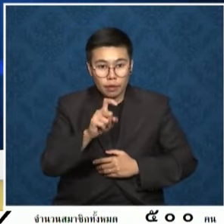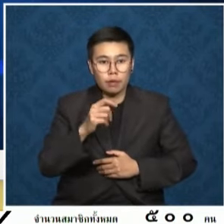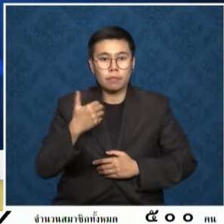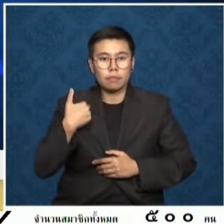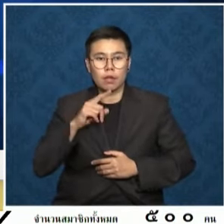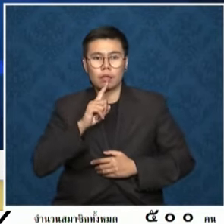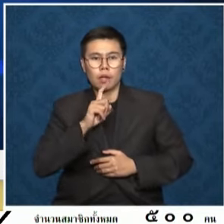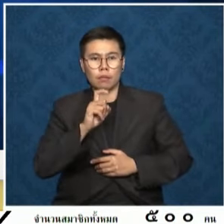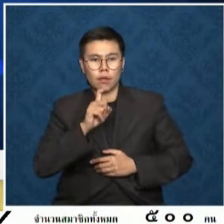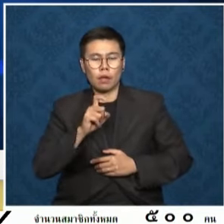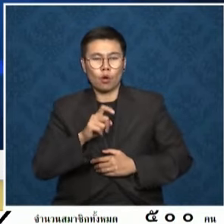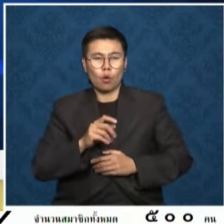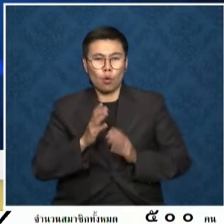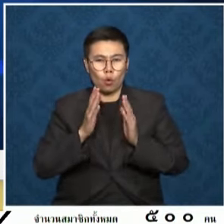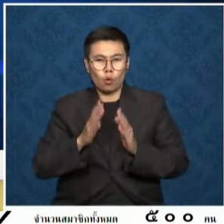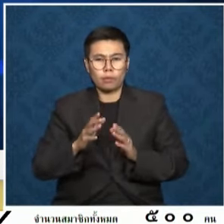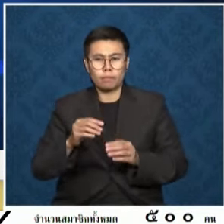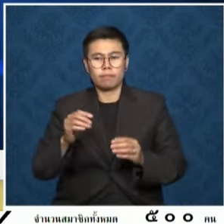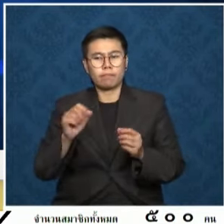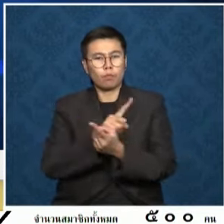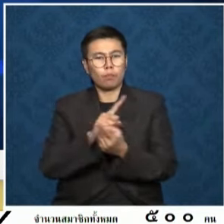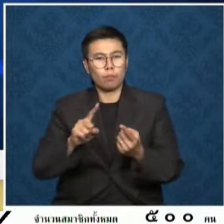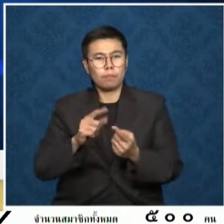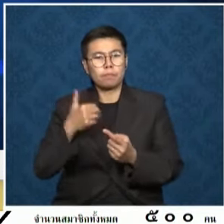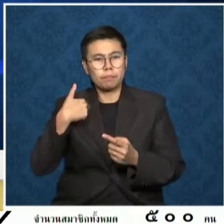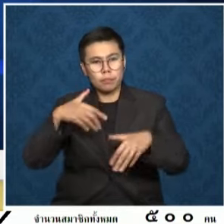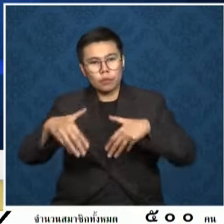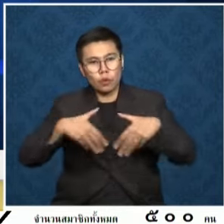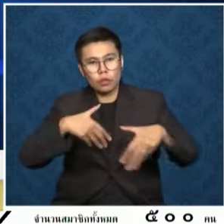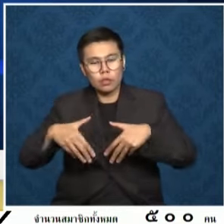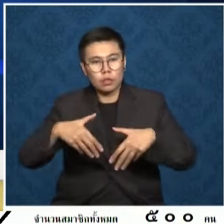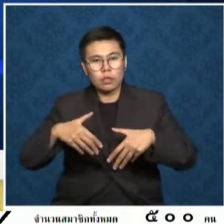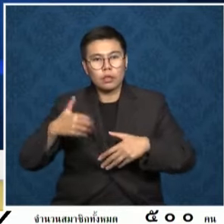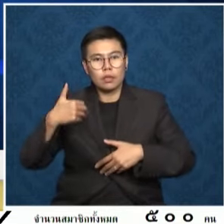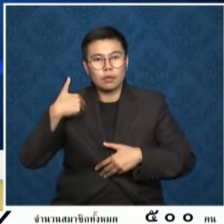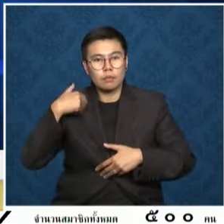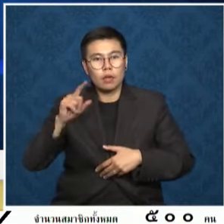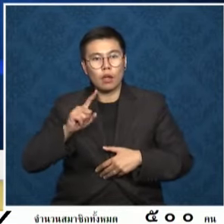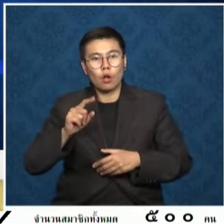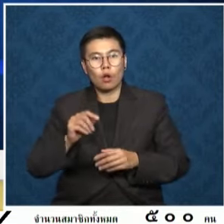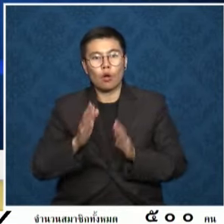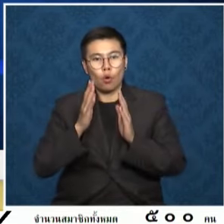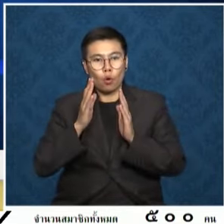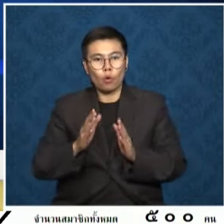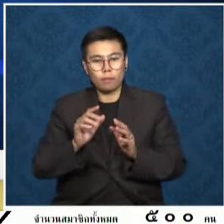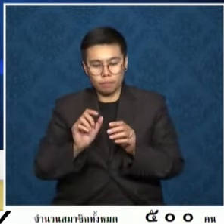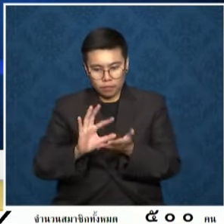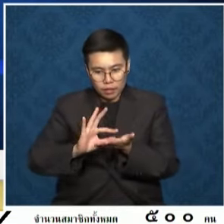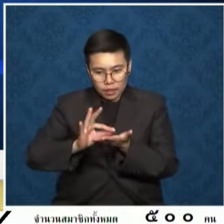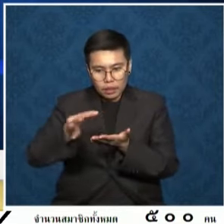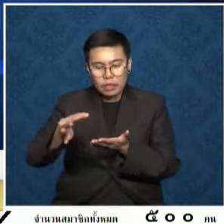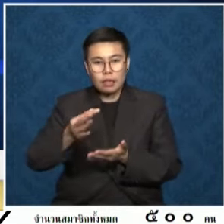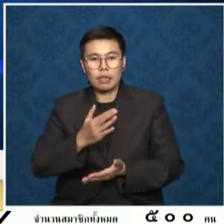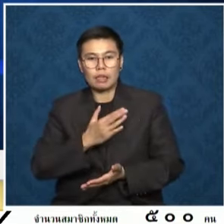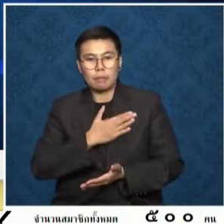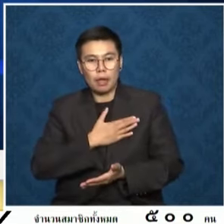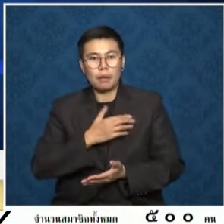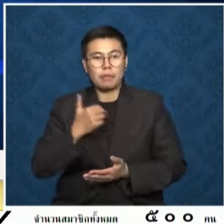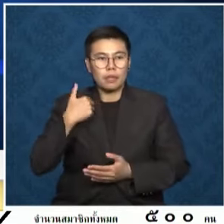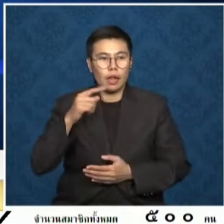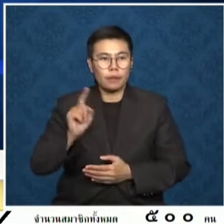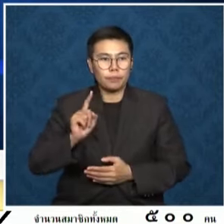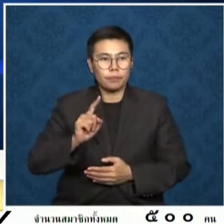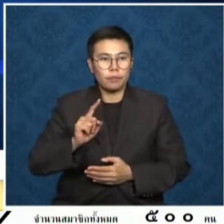ามที่เสียดแทงจิตใจของคนในสังคมผ่านการให้คนติดสติ๊กเกอร์เราอาจจะไม่ชอบวิธีการที่เขา